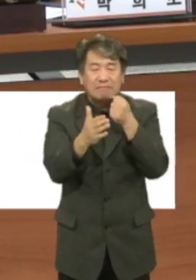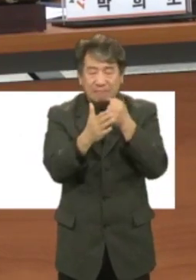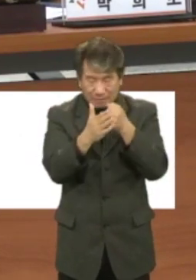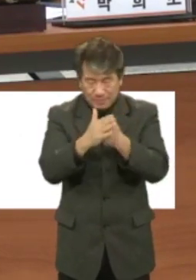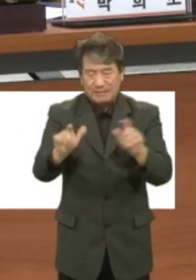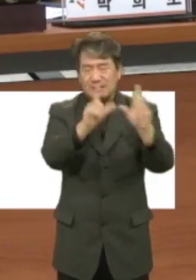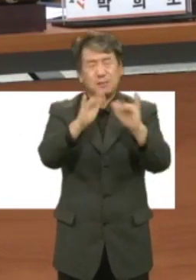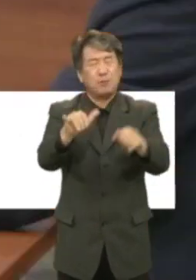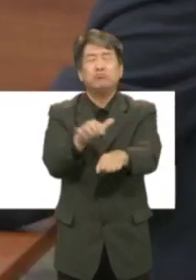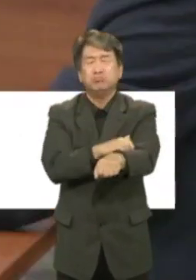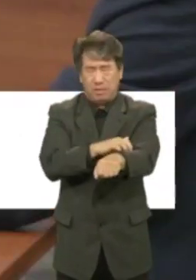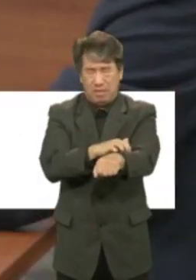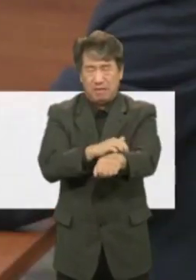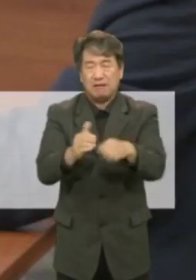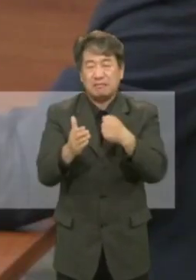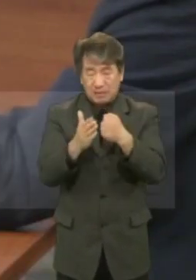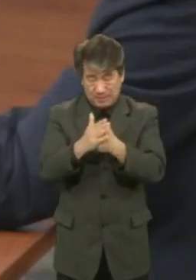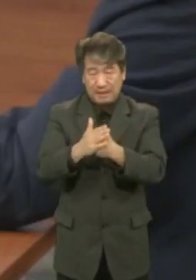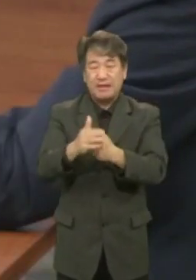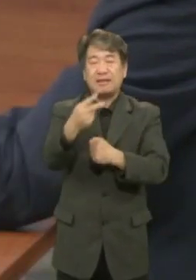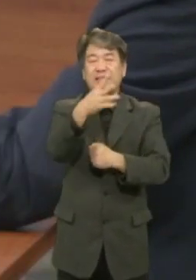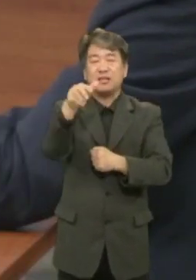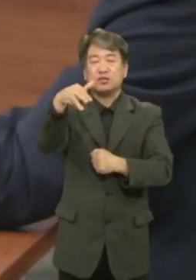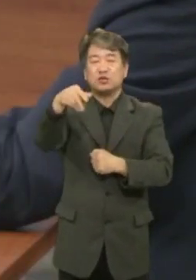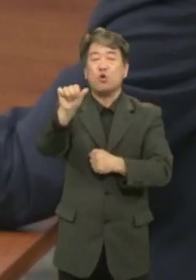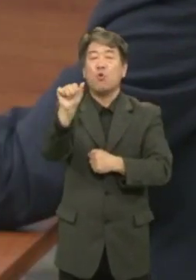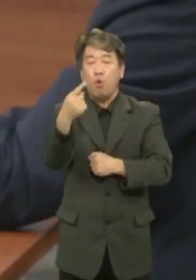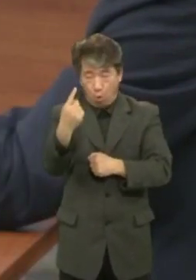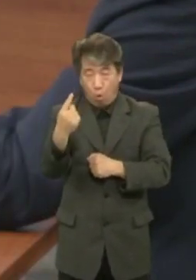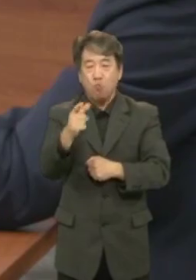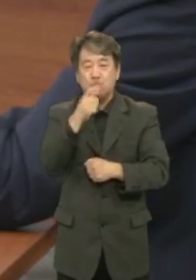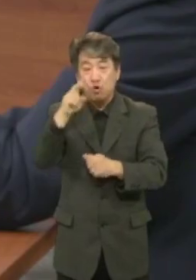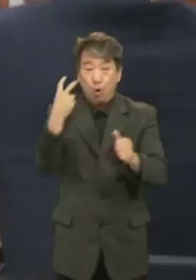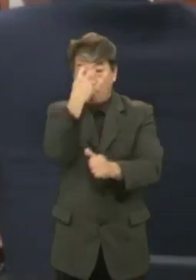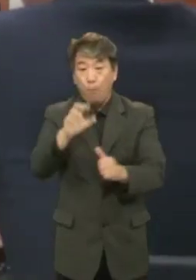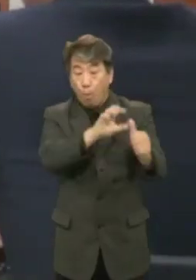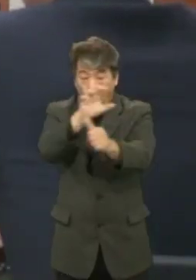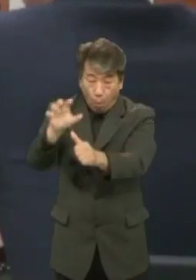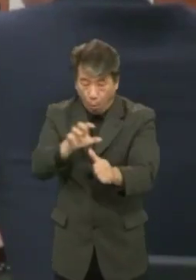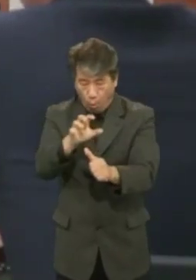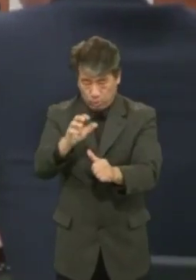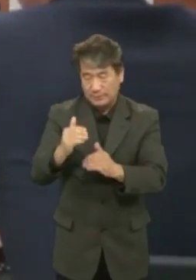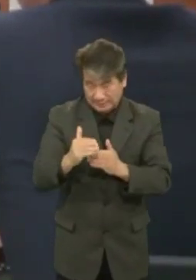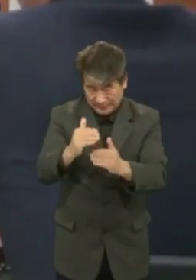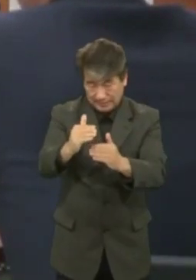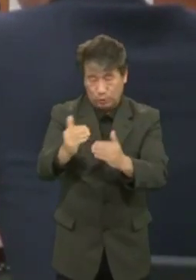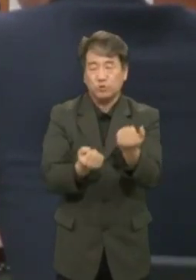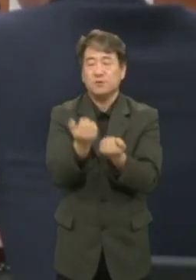협력을 강화하고 대청호 수질 보호를 위한 자연보전 공동기구 결성에 나서겠다고 강조했습니다.